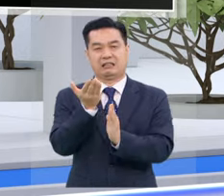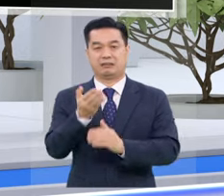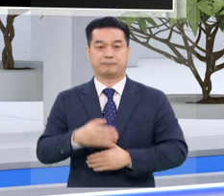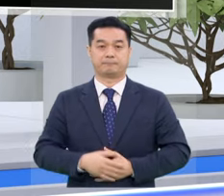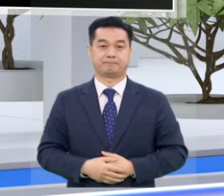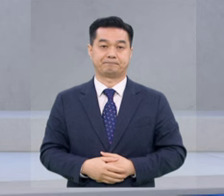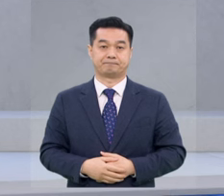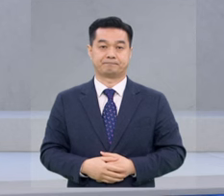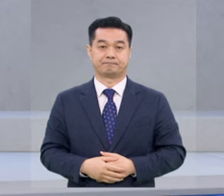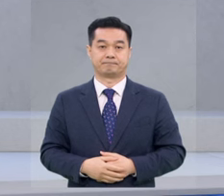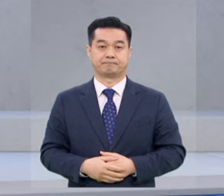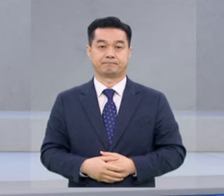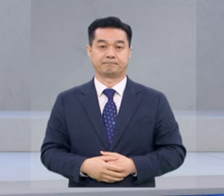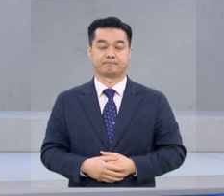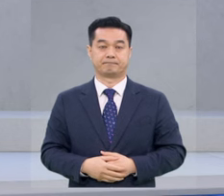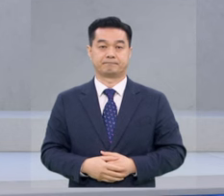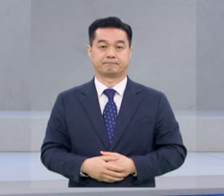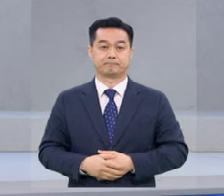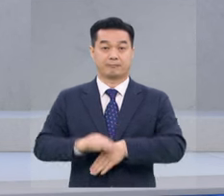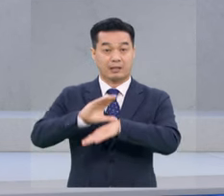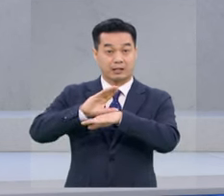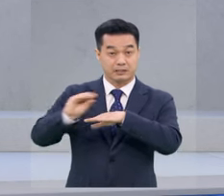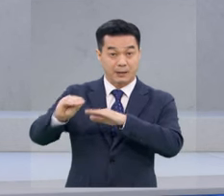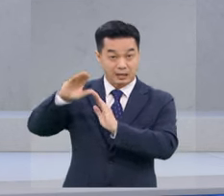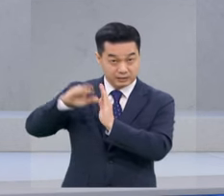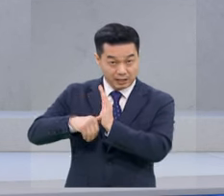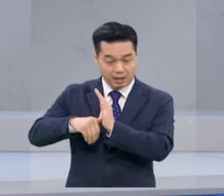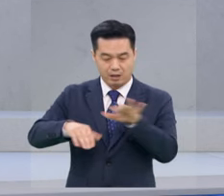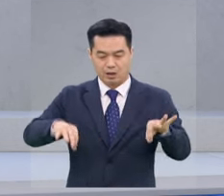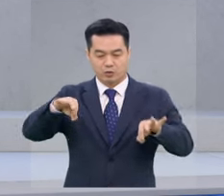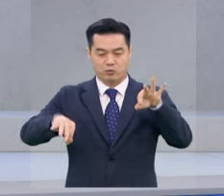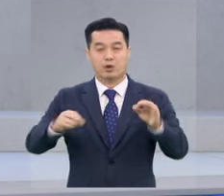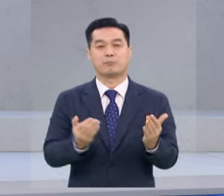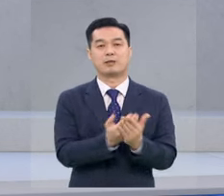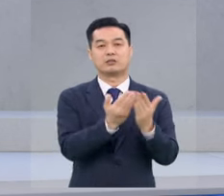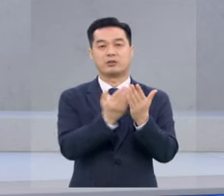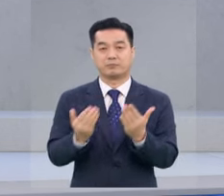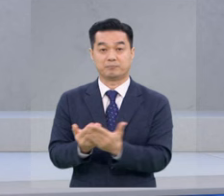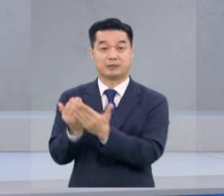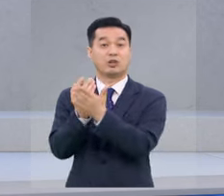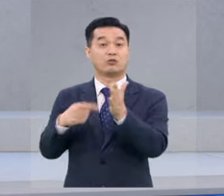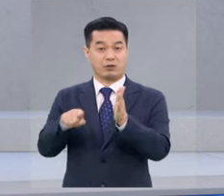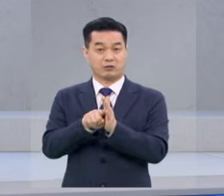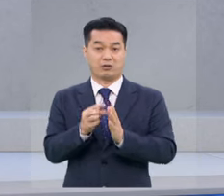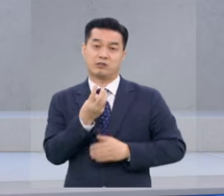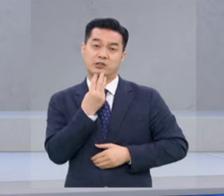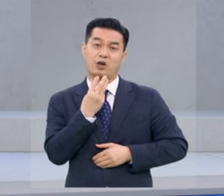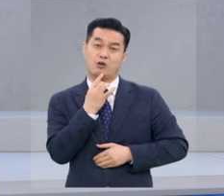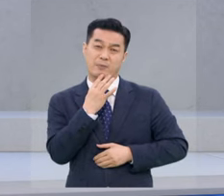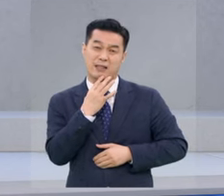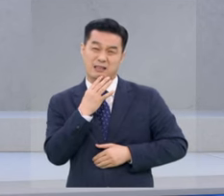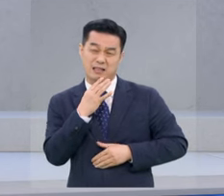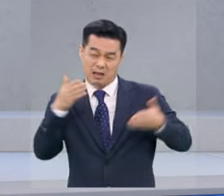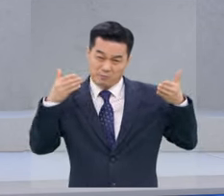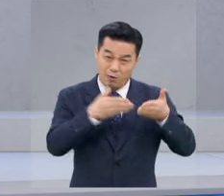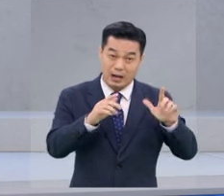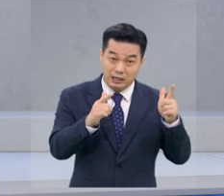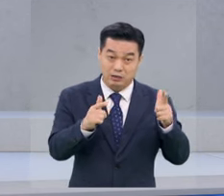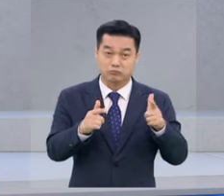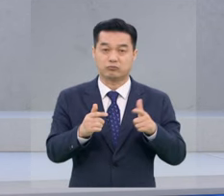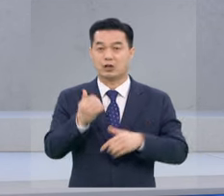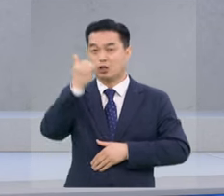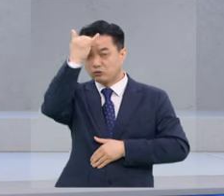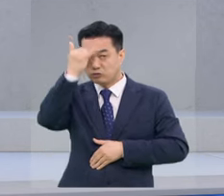꼴입니다 지방 시대 균형 발전을 위해서는 서울 일국화 정책이 아니라 충청권 호남권